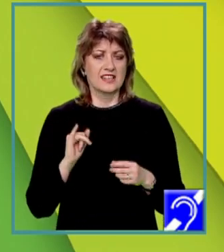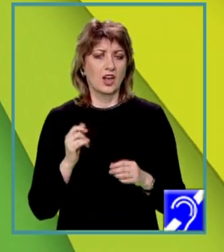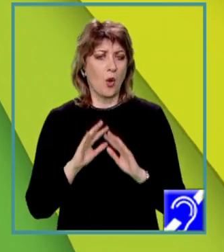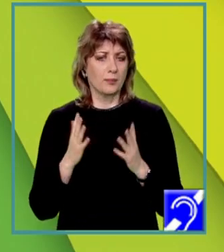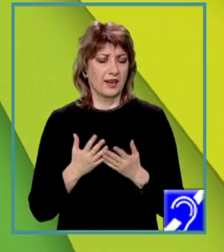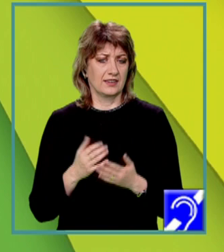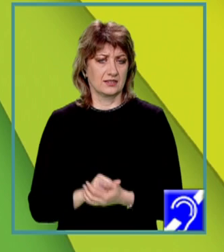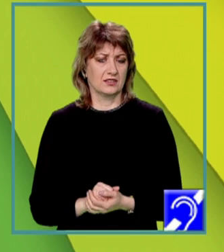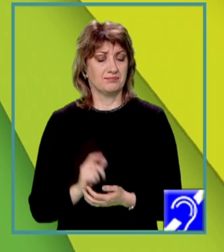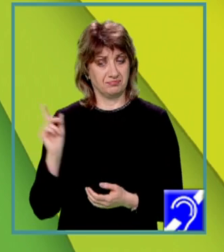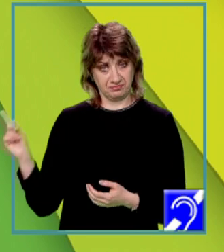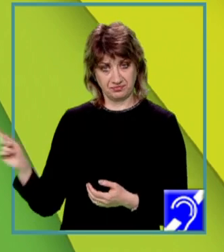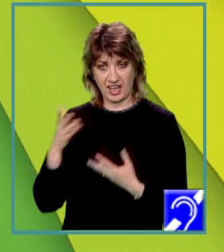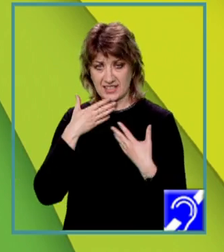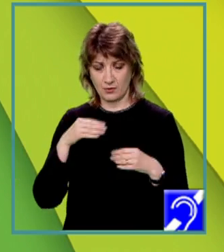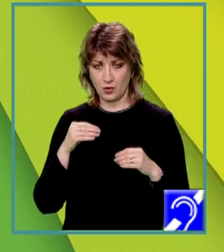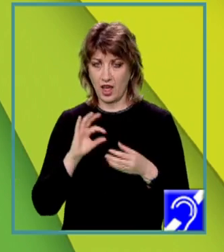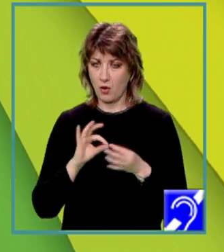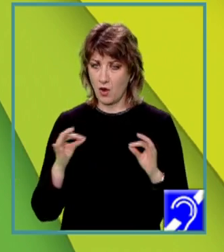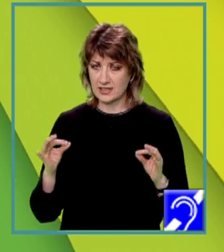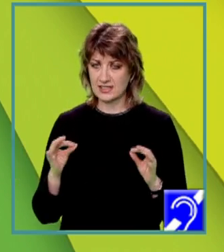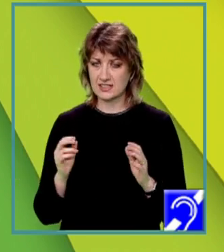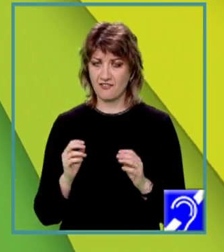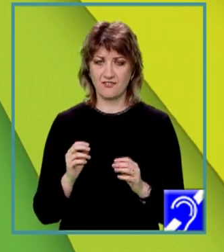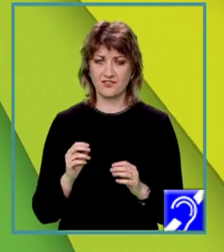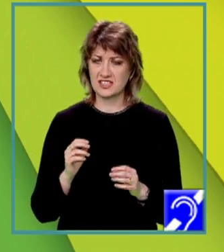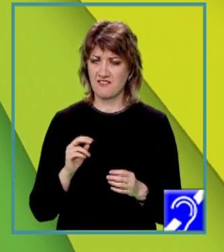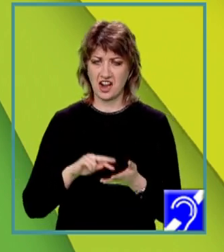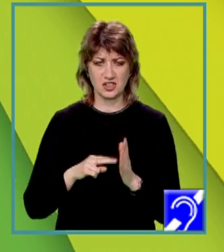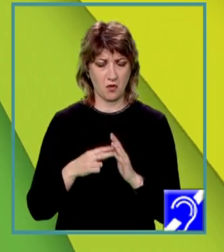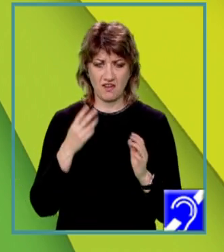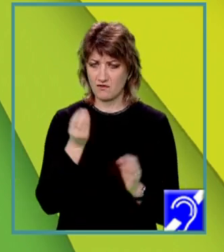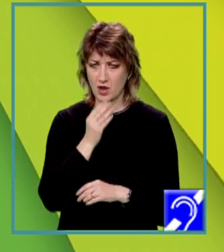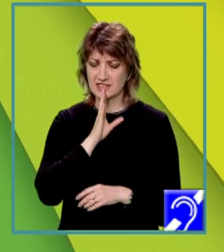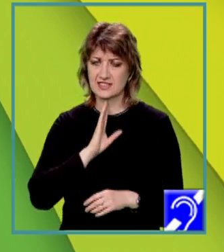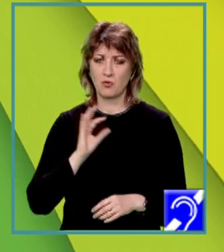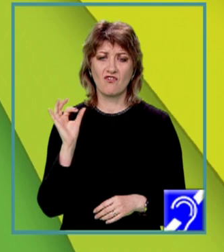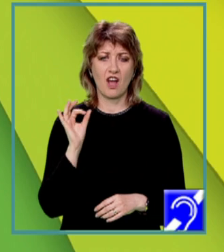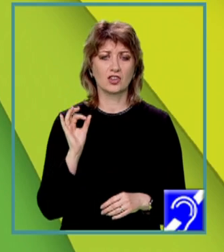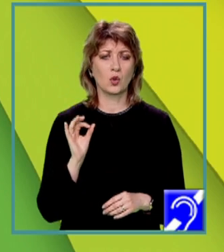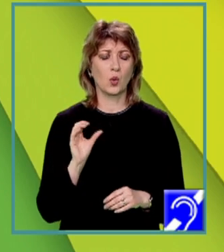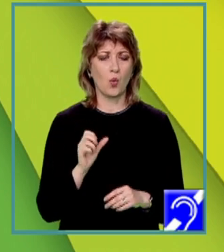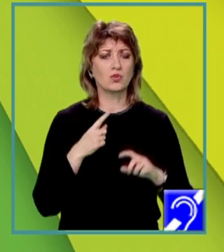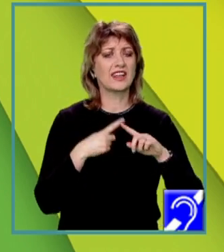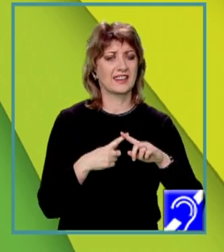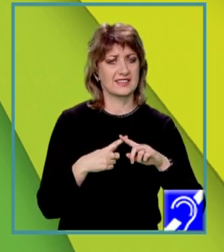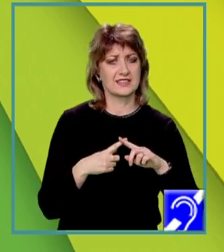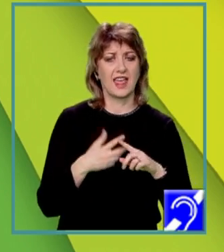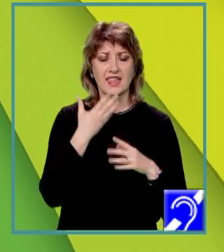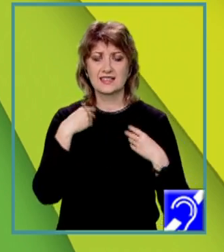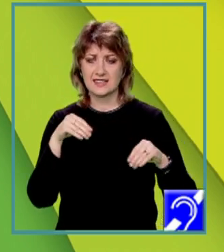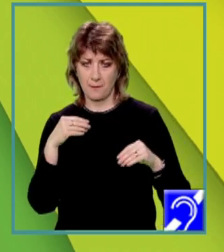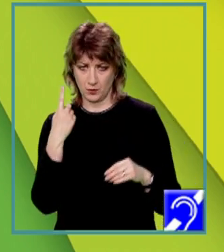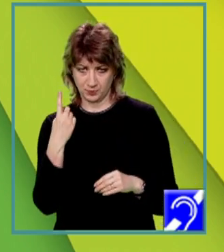este egal cu zero este ecuație care se va trata foarte foarte simplu din factor comun pe x primul exemplu